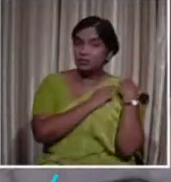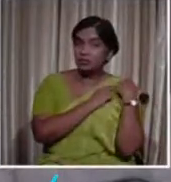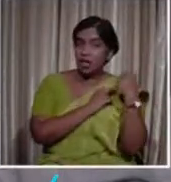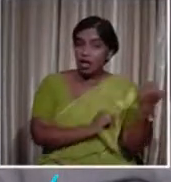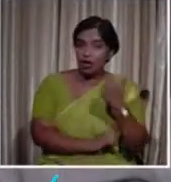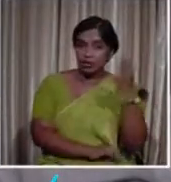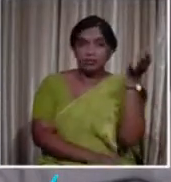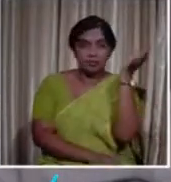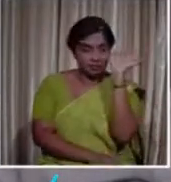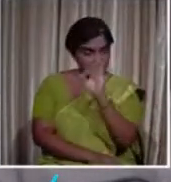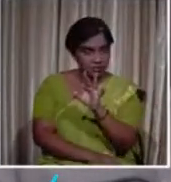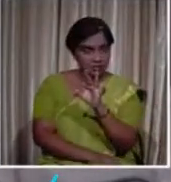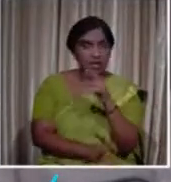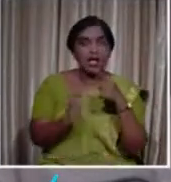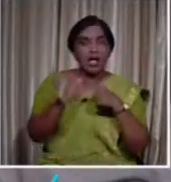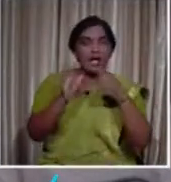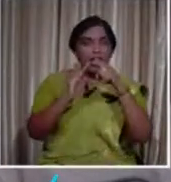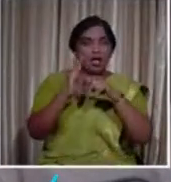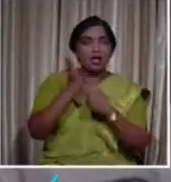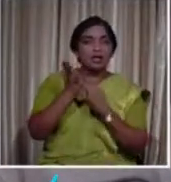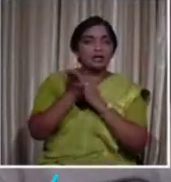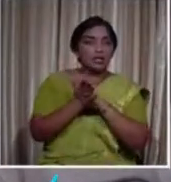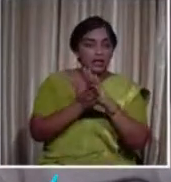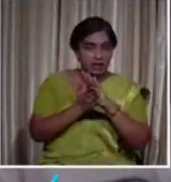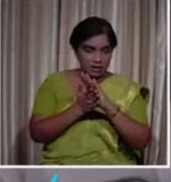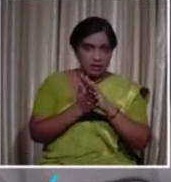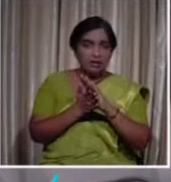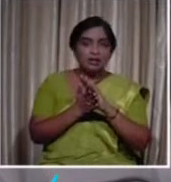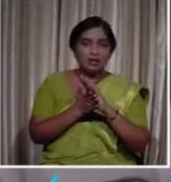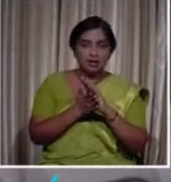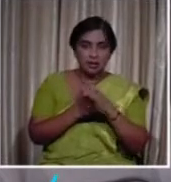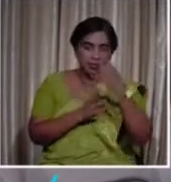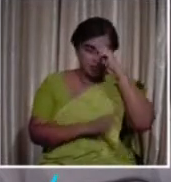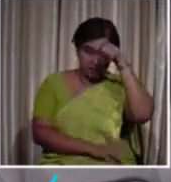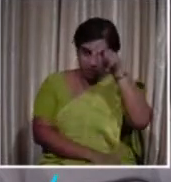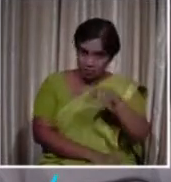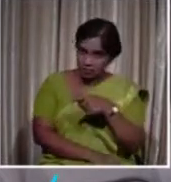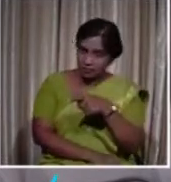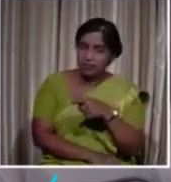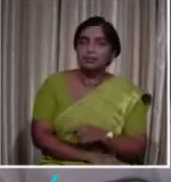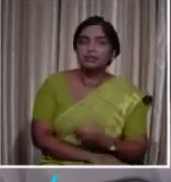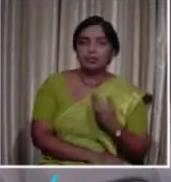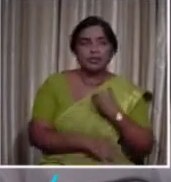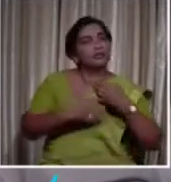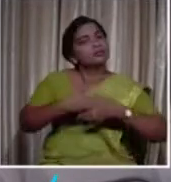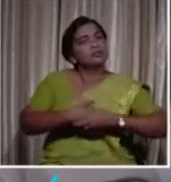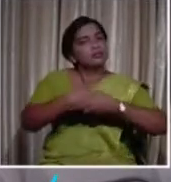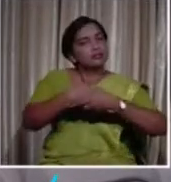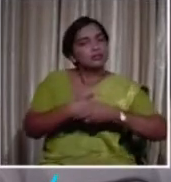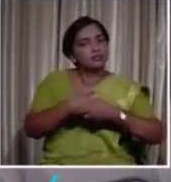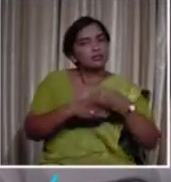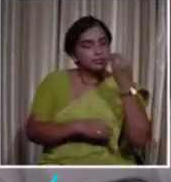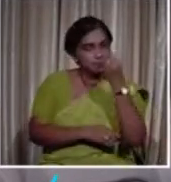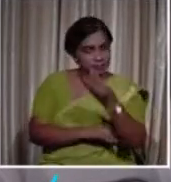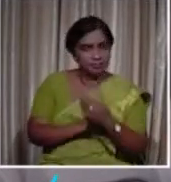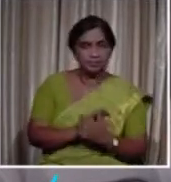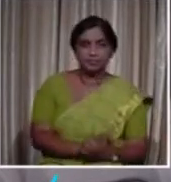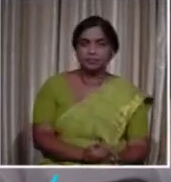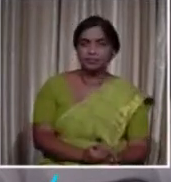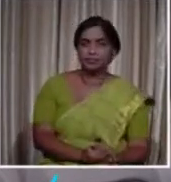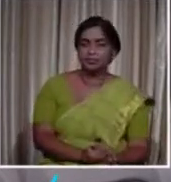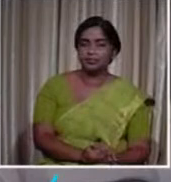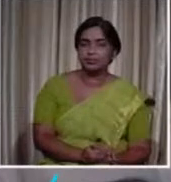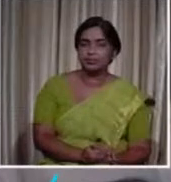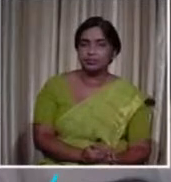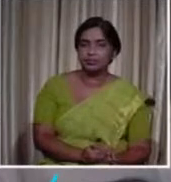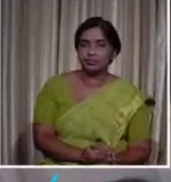अभिनवेन पत्तेच्च अजित राजपक्ष मंत्रितुमाट मगे सुभाशिंसनय पुदकरण